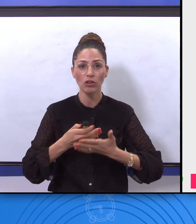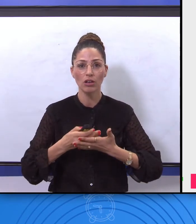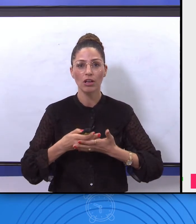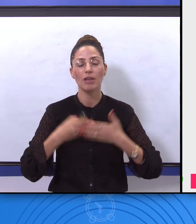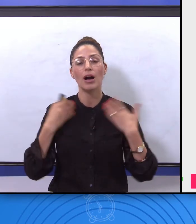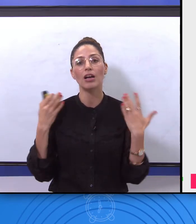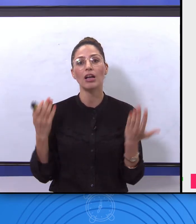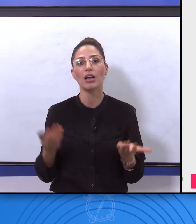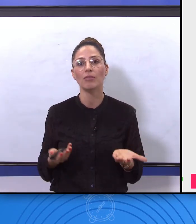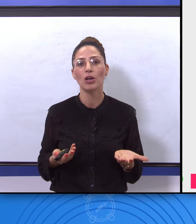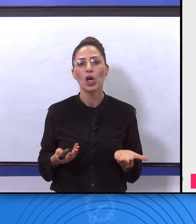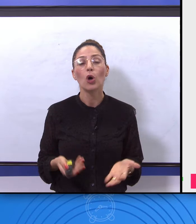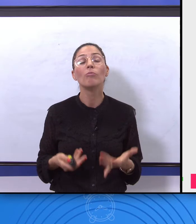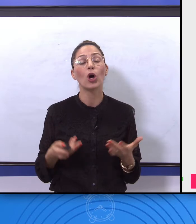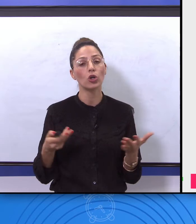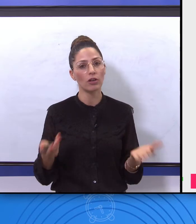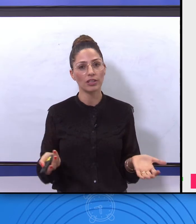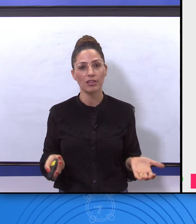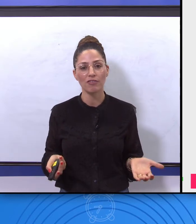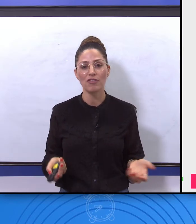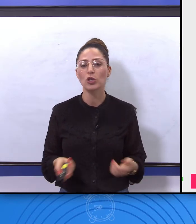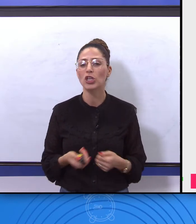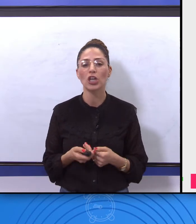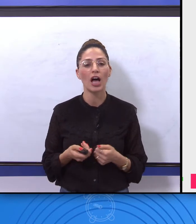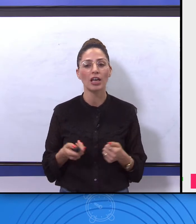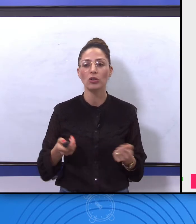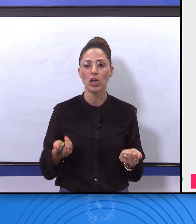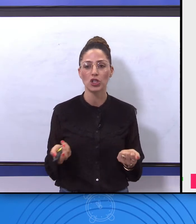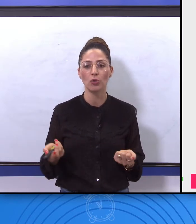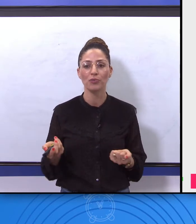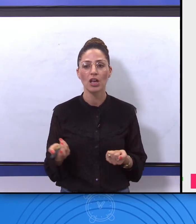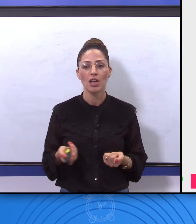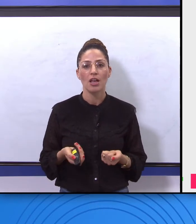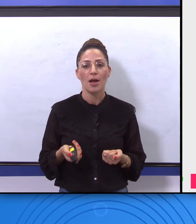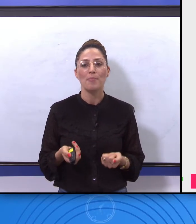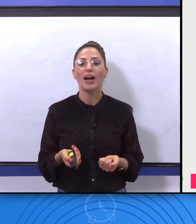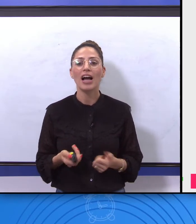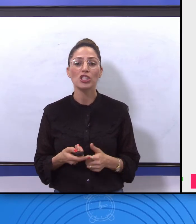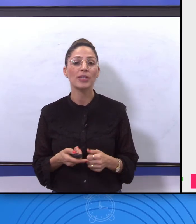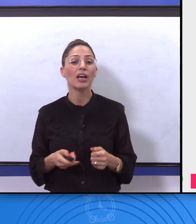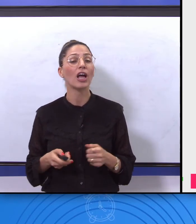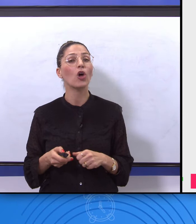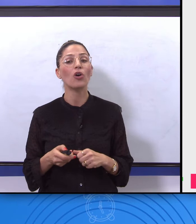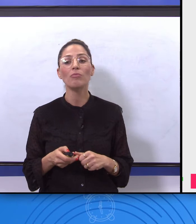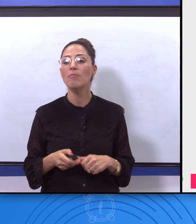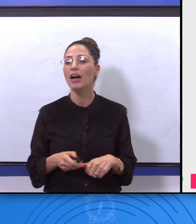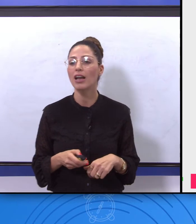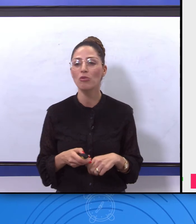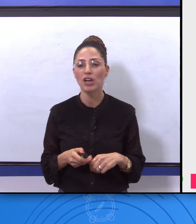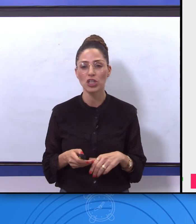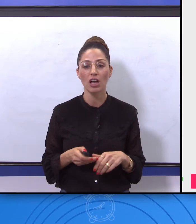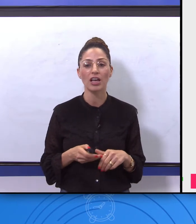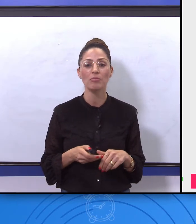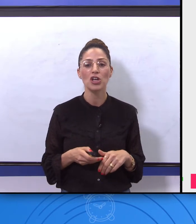שיש לנו למעגל החיים. הוא מאוד אוהב את הטבע וזאת השראה הכי גדולה שלו. מעגל שבדרך כלל לא רואים הוא